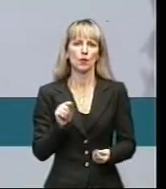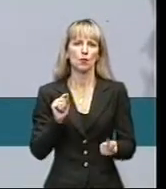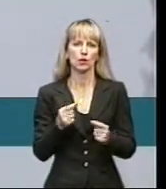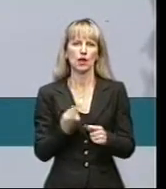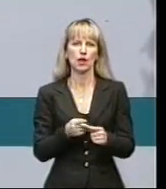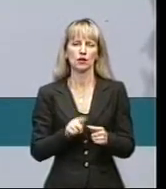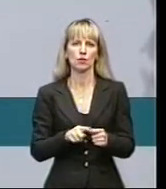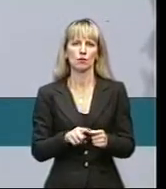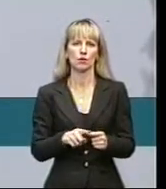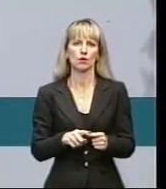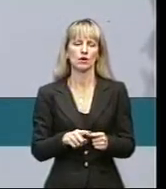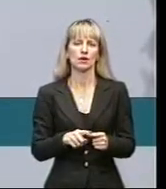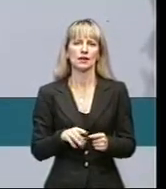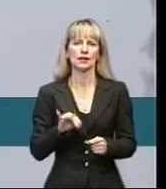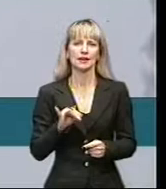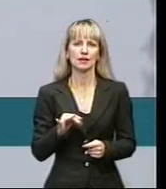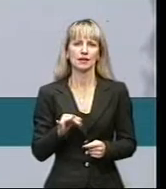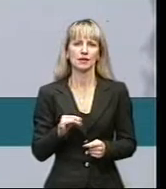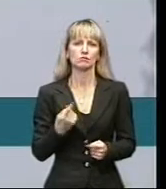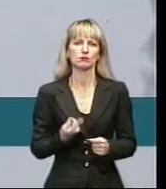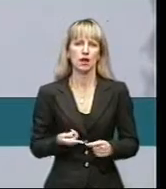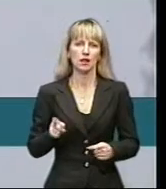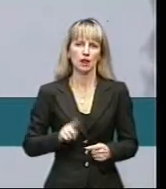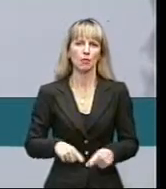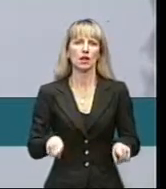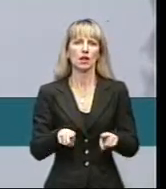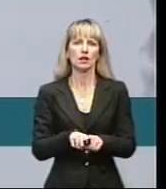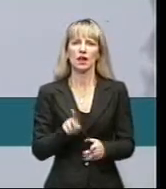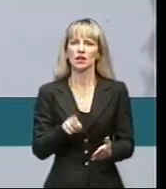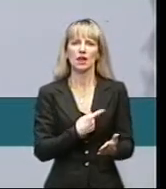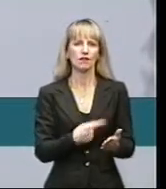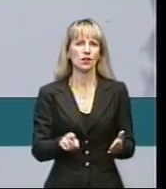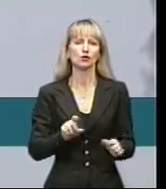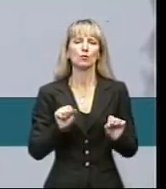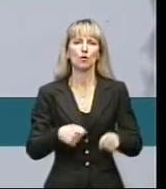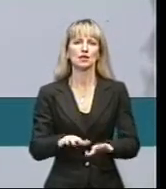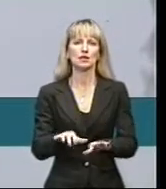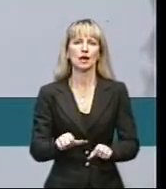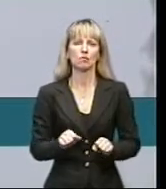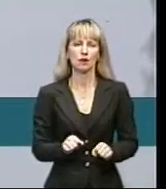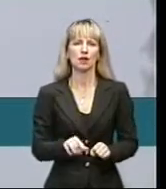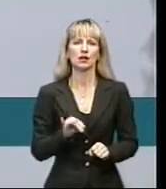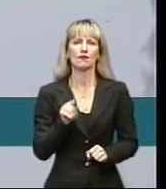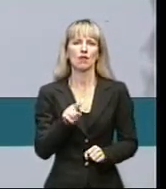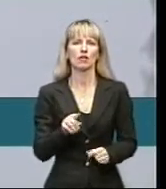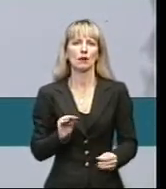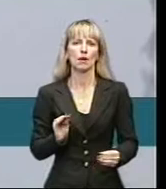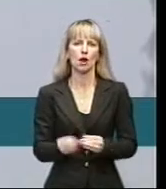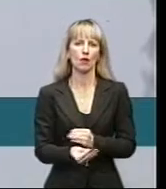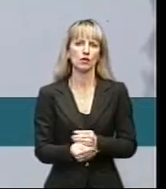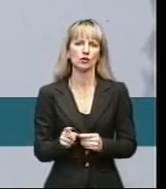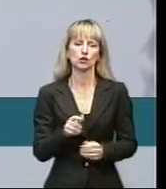цьому, усьому цьому. Ну і відповідно, от така невіра, що можна забрати, вони приховують. Що